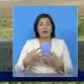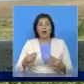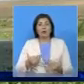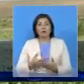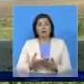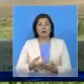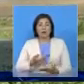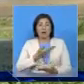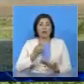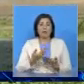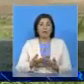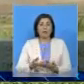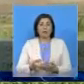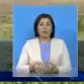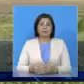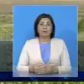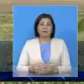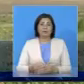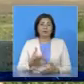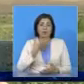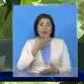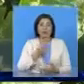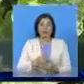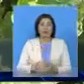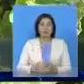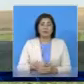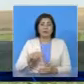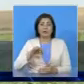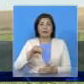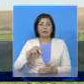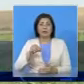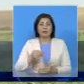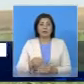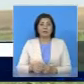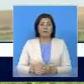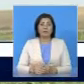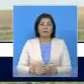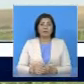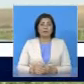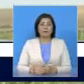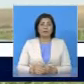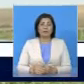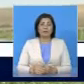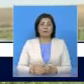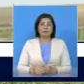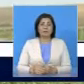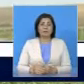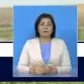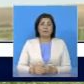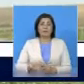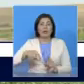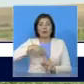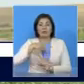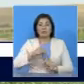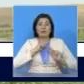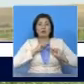алмайды қолға, бірақ біз егіп шығарып жатырмыз, міне сондай әдемі дәмді торпеда. Потому что в основном такие техники продаются, но кәсібімізге